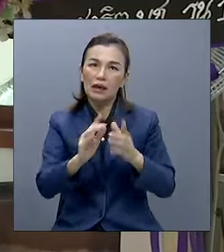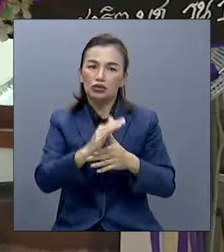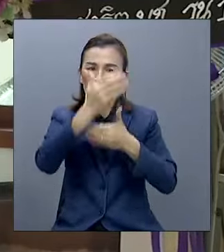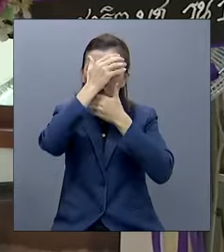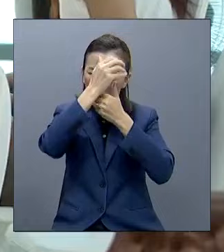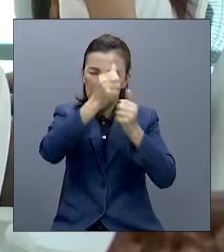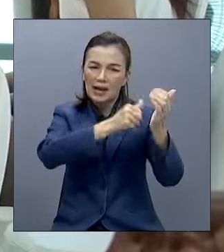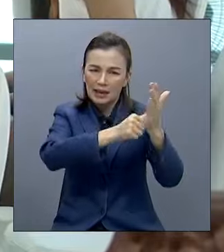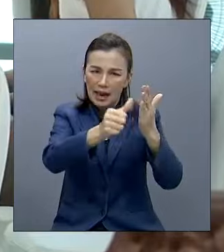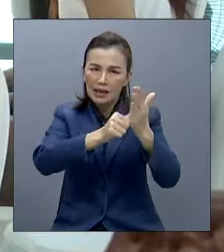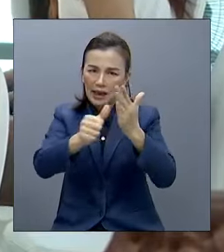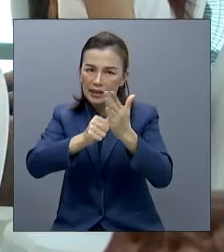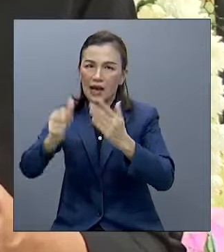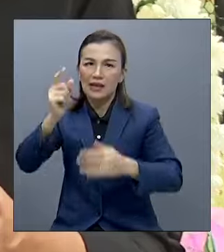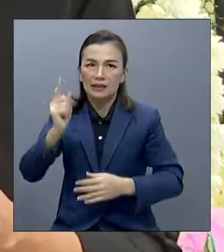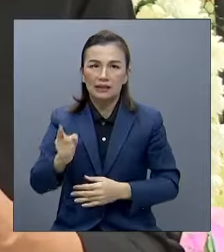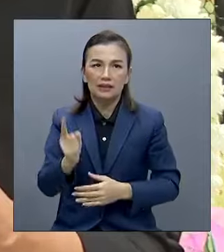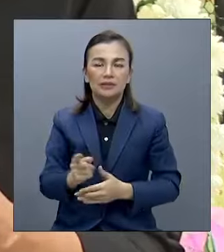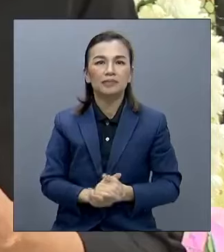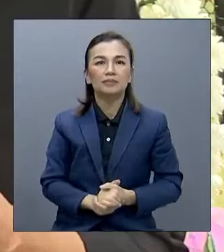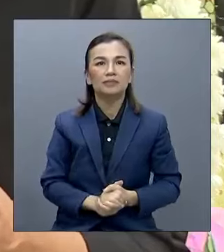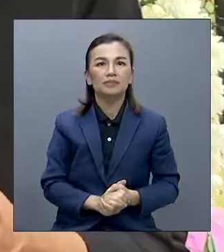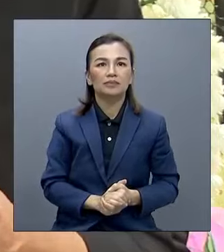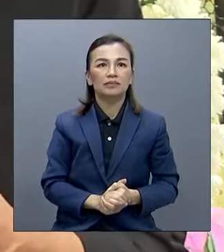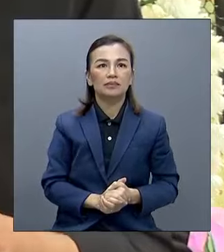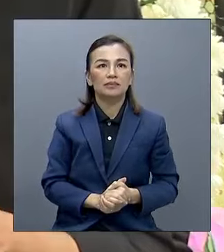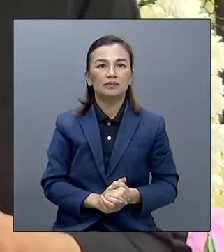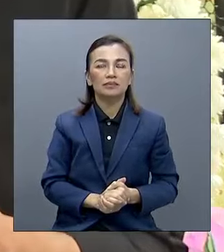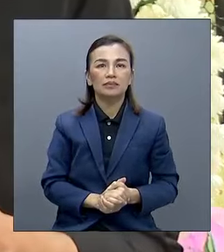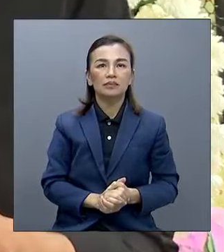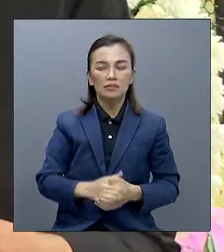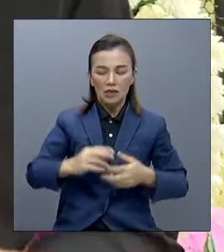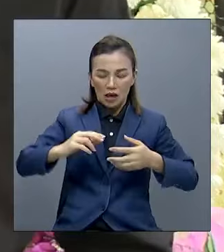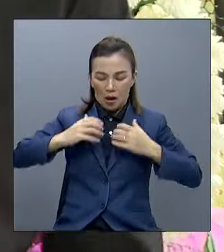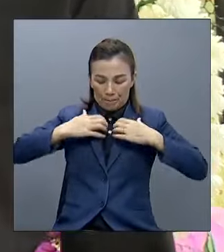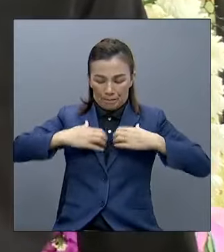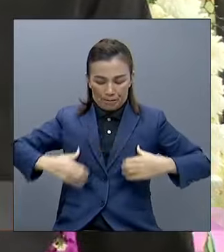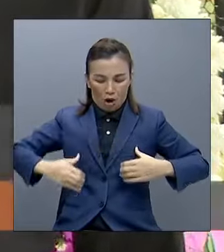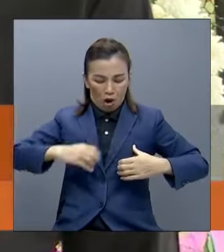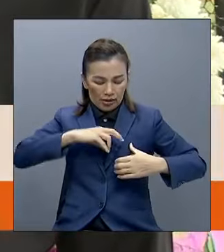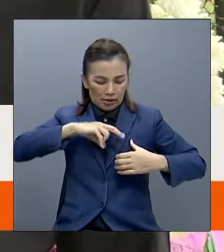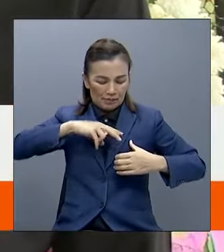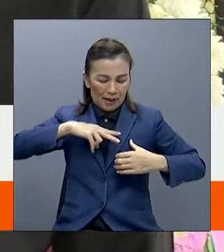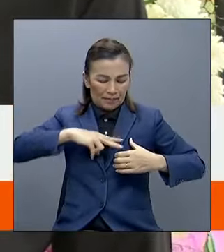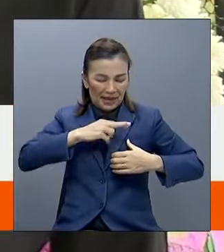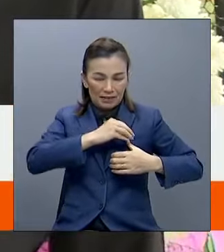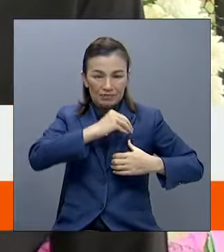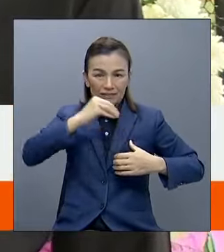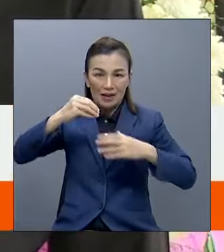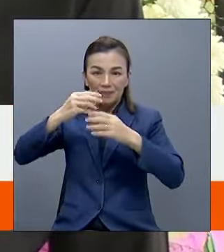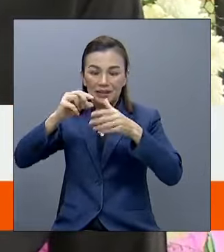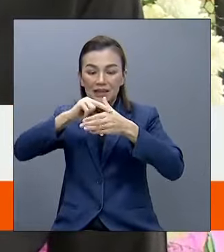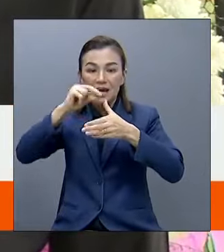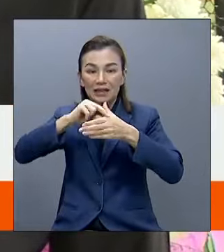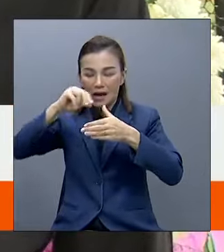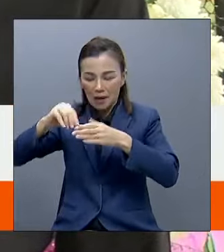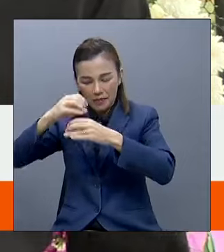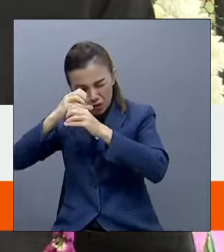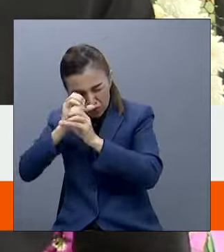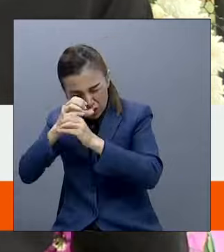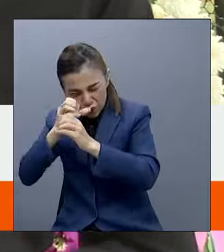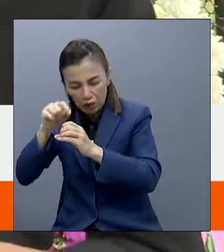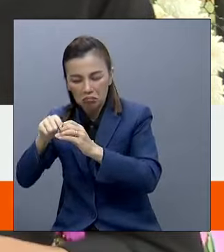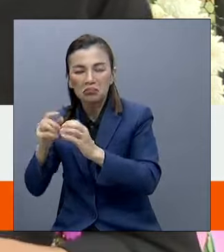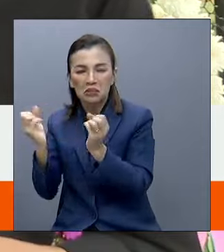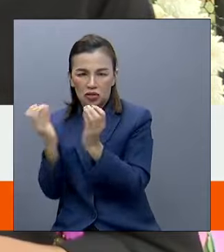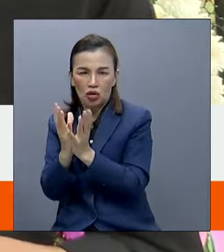ครับ เอาเนื้อเยื่อสุ่มเอาเนื้อเยื่อไปตรวจเนื้อเยื่อที่ปอดไปตรวจก็เป็นผลจาก PM 2.5 ทำให้